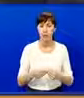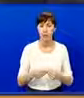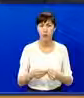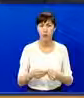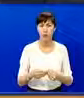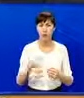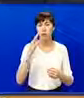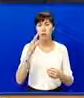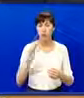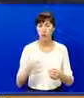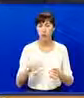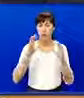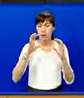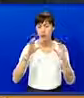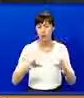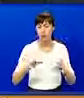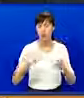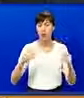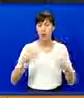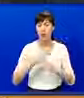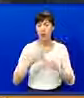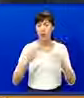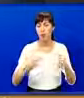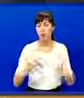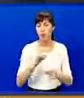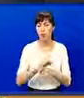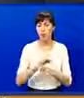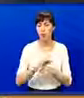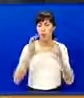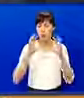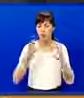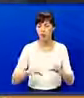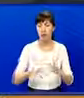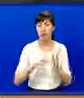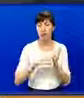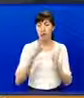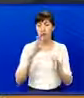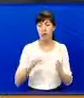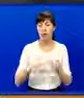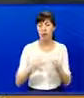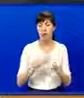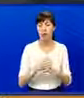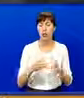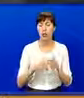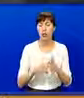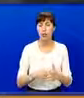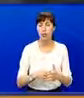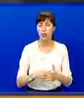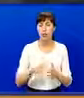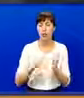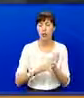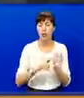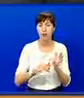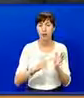шаққан кезде заңсыз берілген жерлер 12%, жалған заңсыз шешімдермен берілген жер 9%. Жер учаскелерін қабаттасып түсу накладка